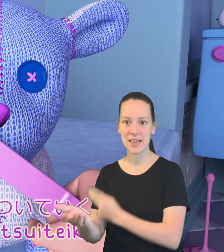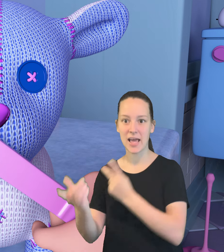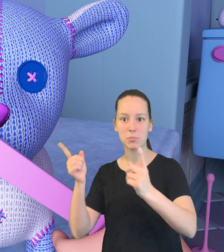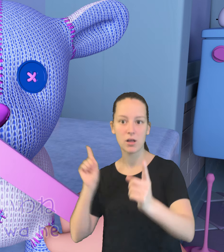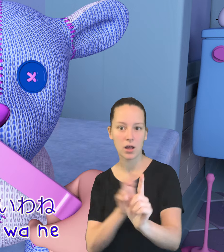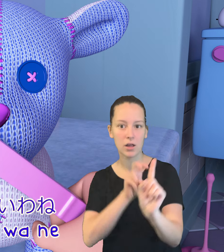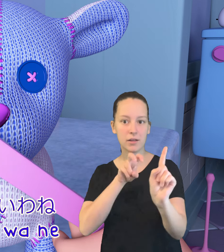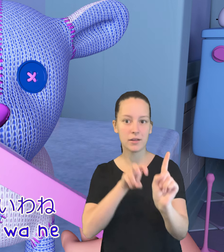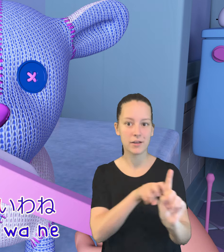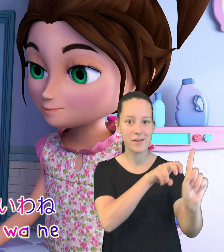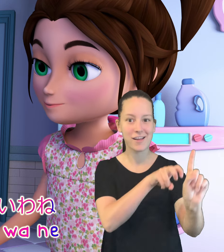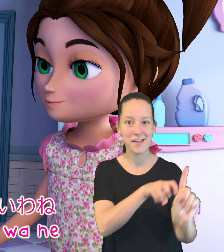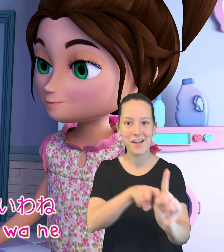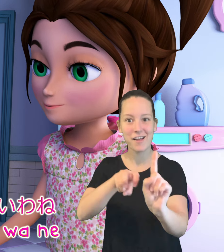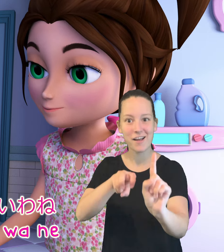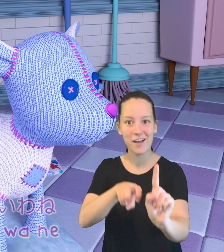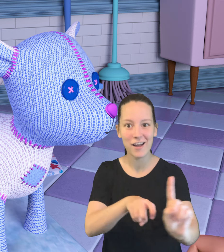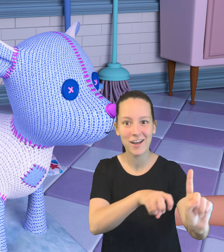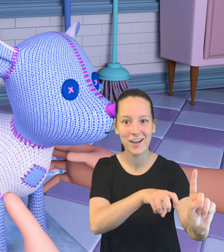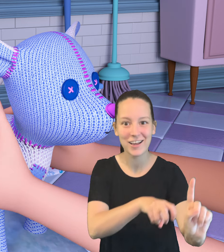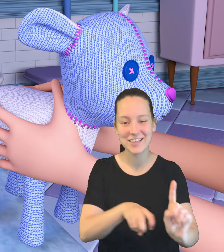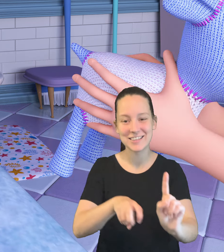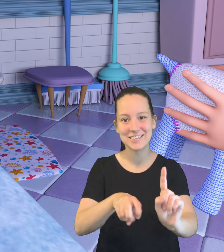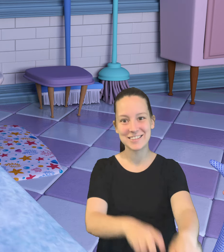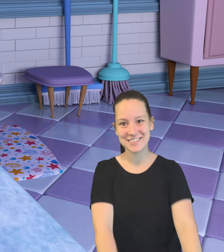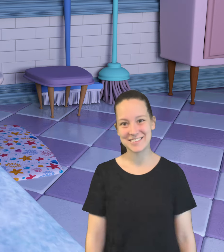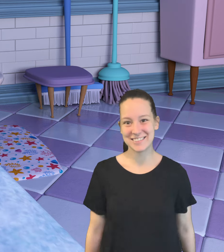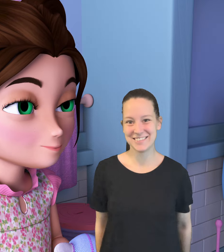ついていく可愛いわ